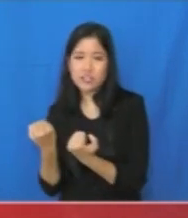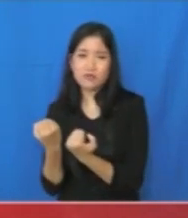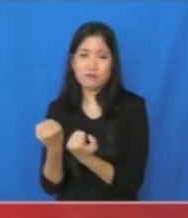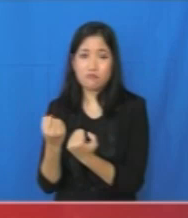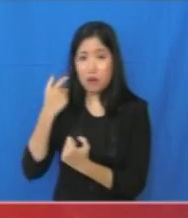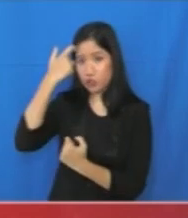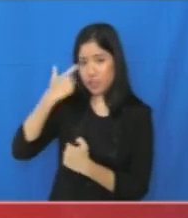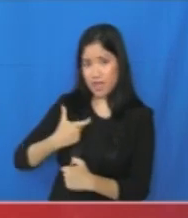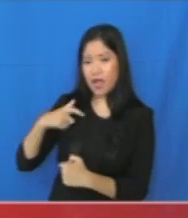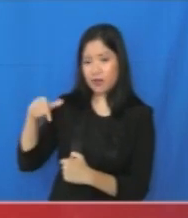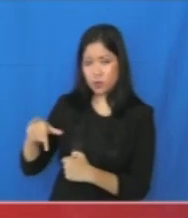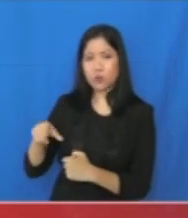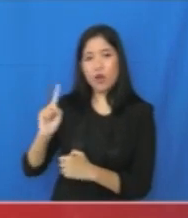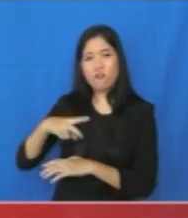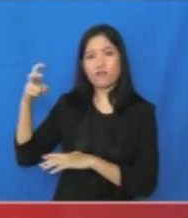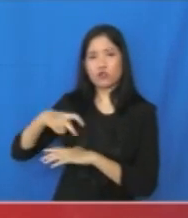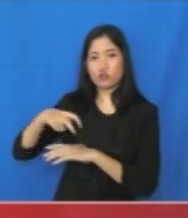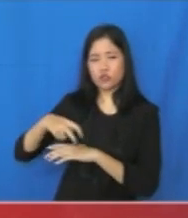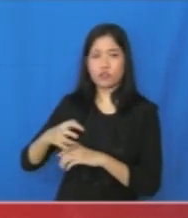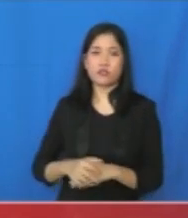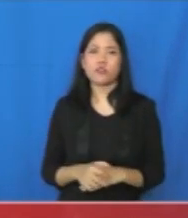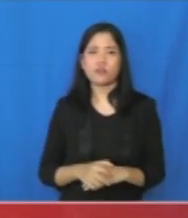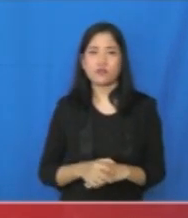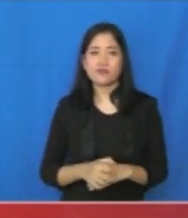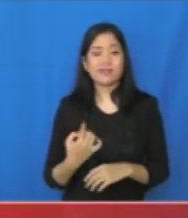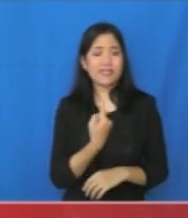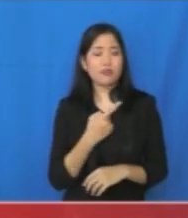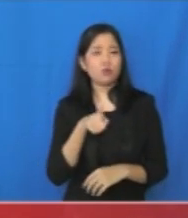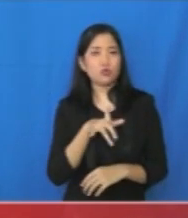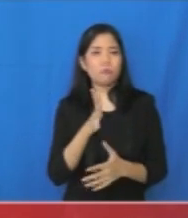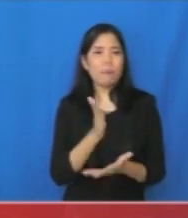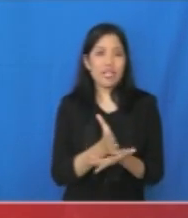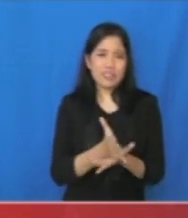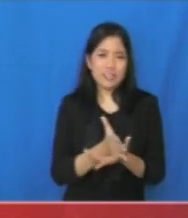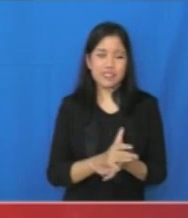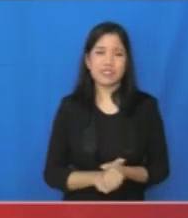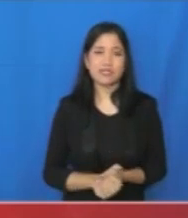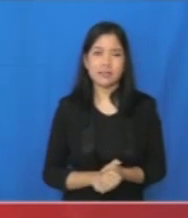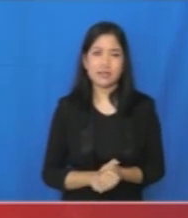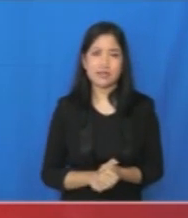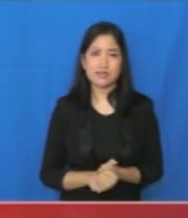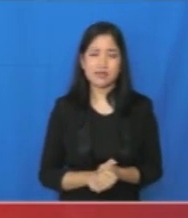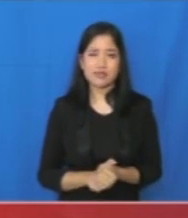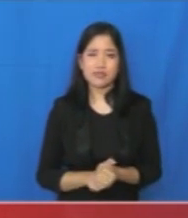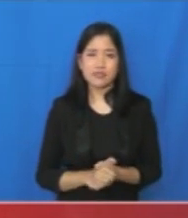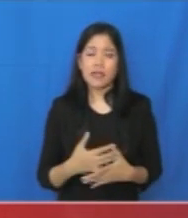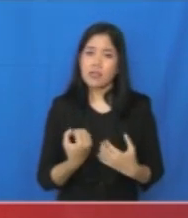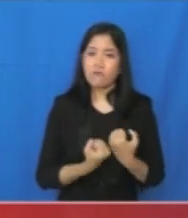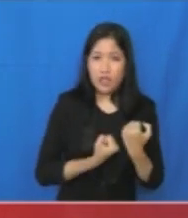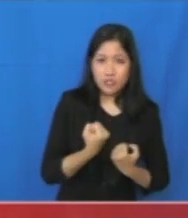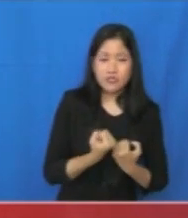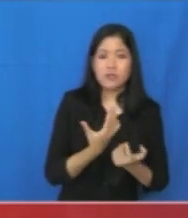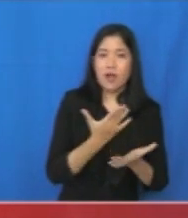sendiri oleh karena itu perlu untuk kita batasi Mengapa dibatasi